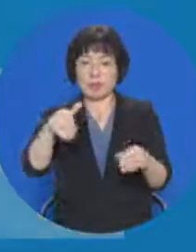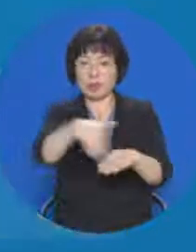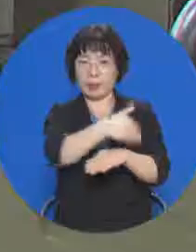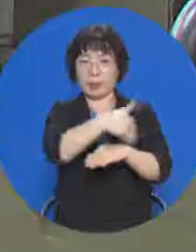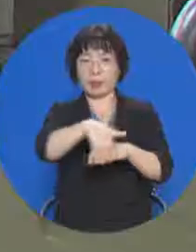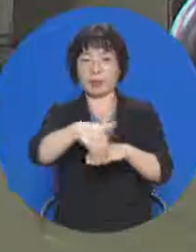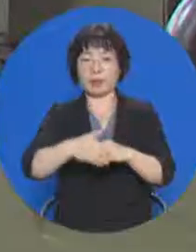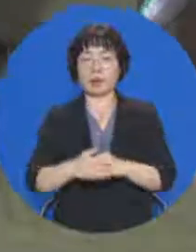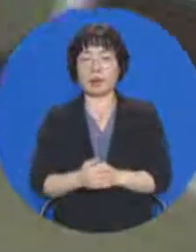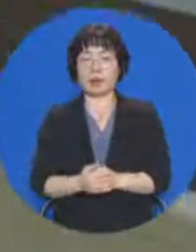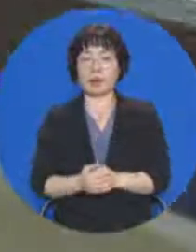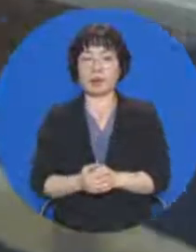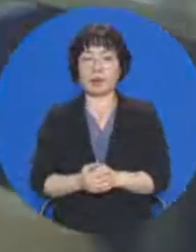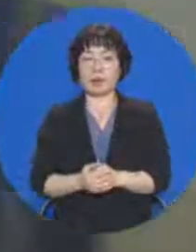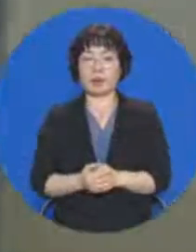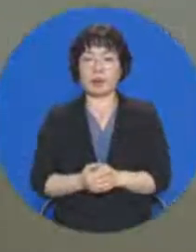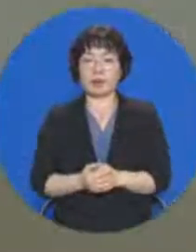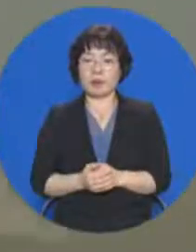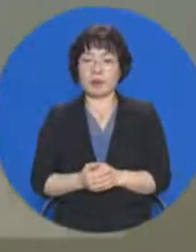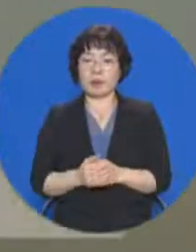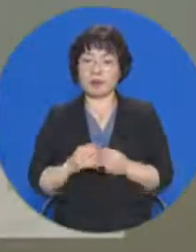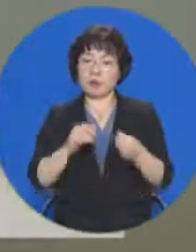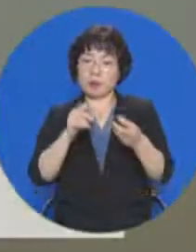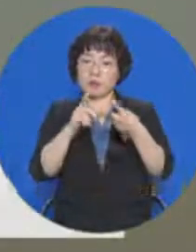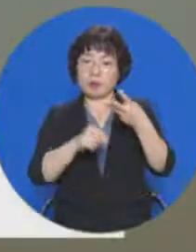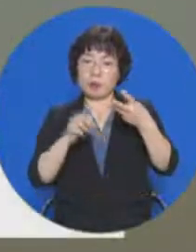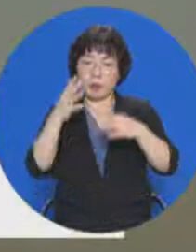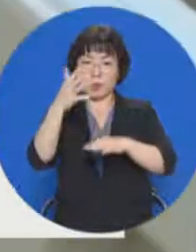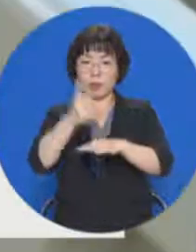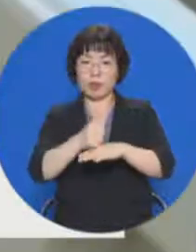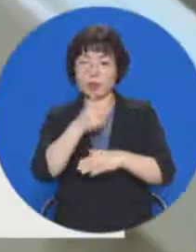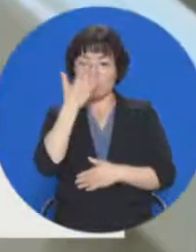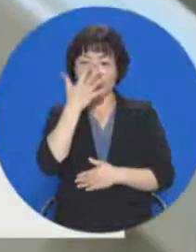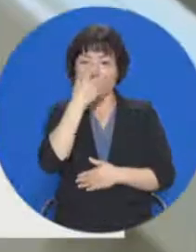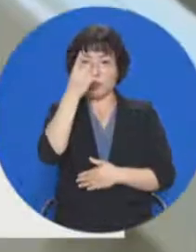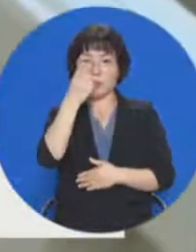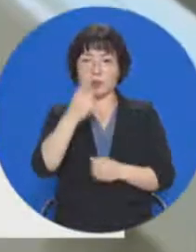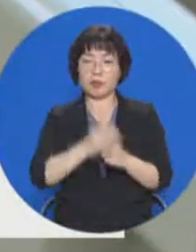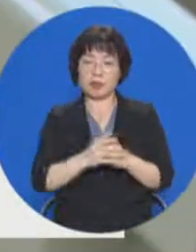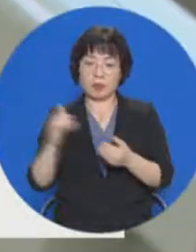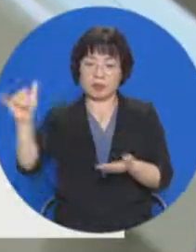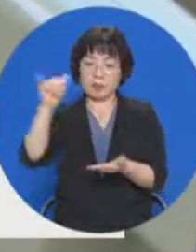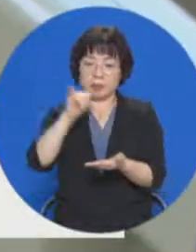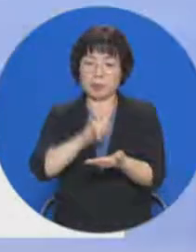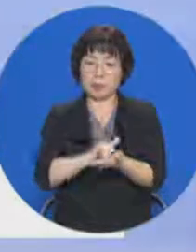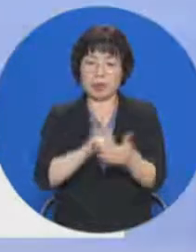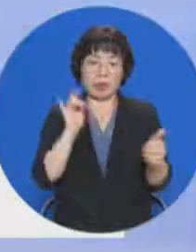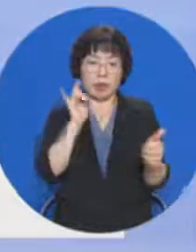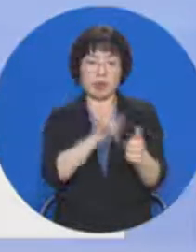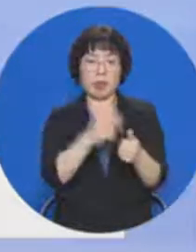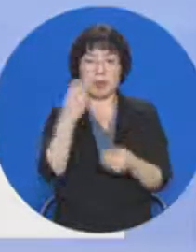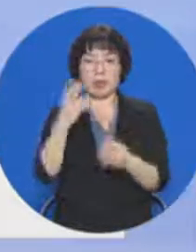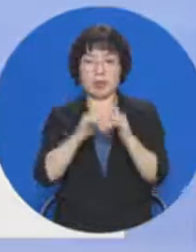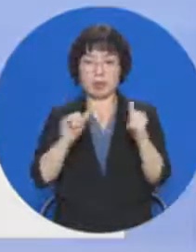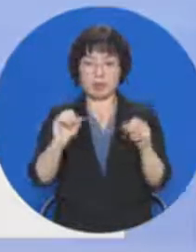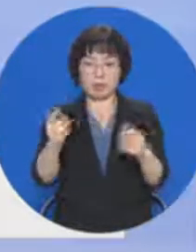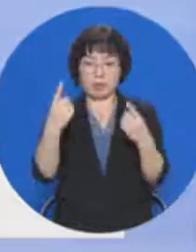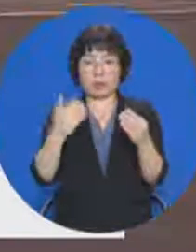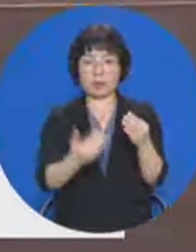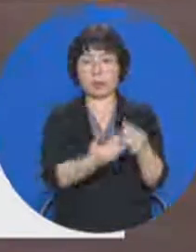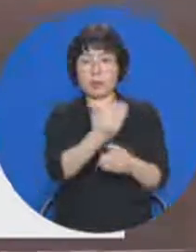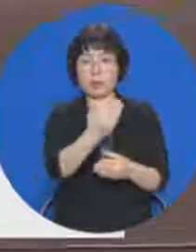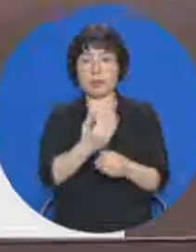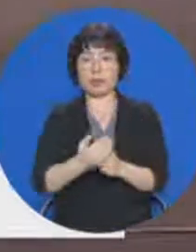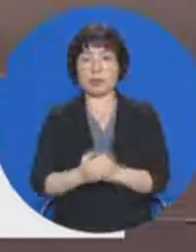같아요. 한 달 후인 3월 31일 여수와 순천에서 해외 입국발 확진자 3명이 동시에 발생합니다.